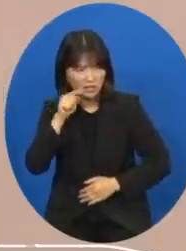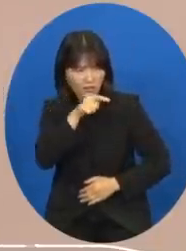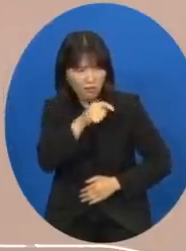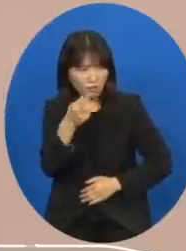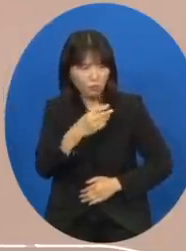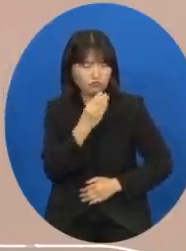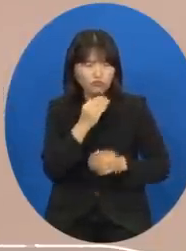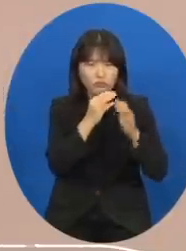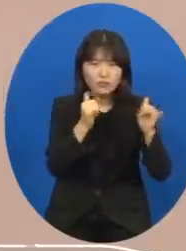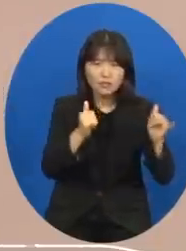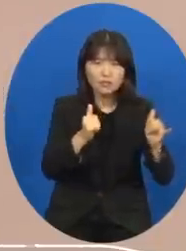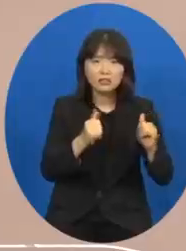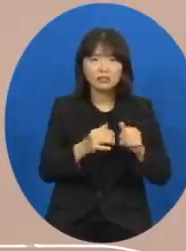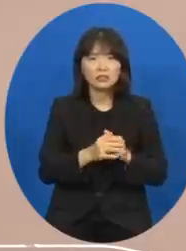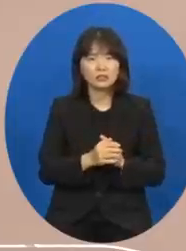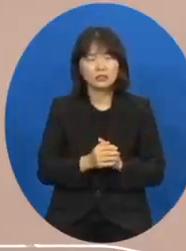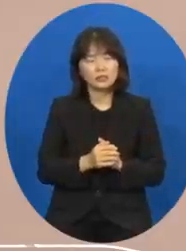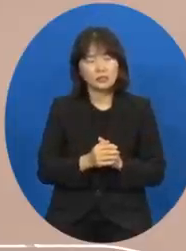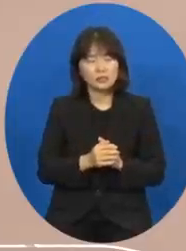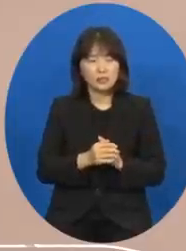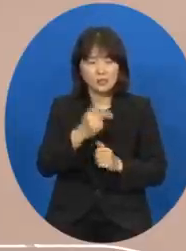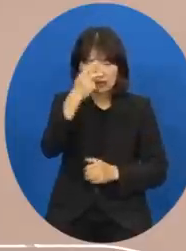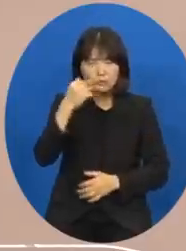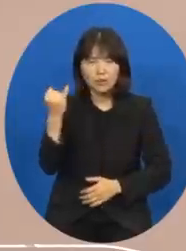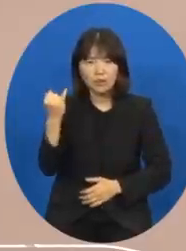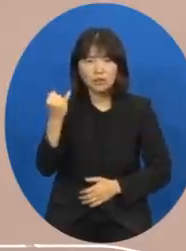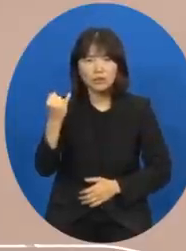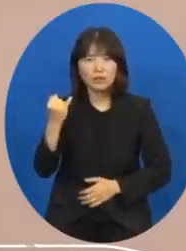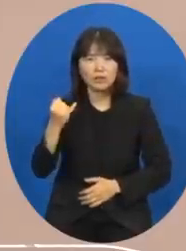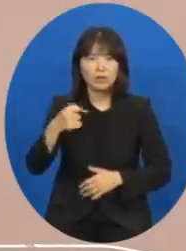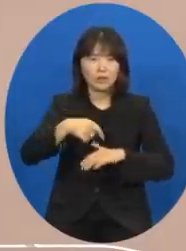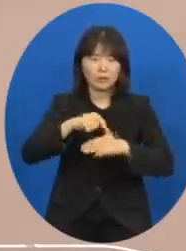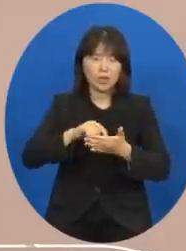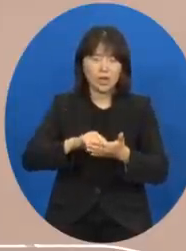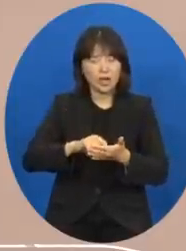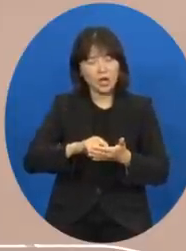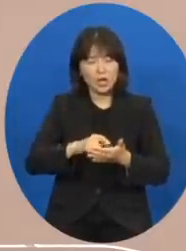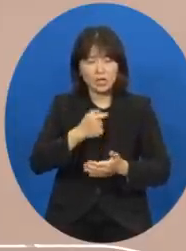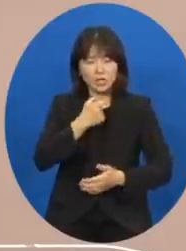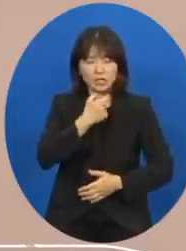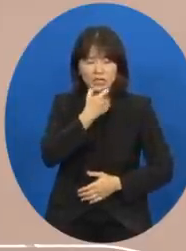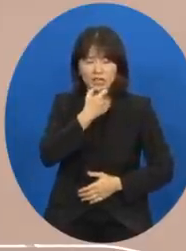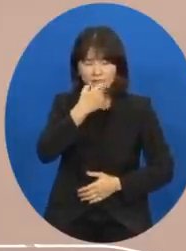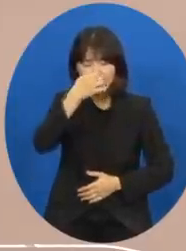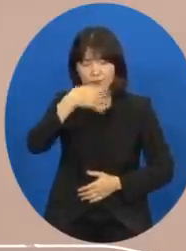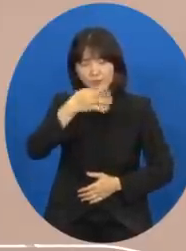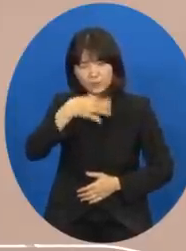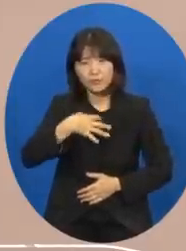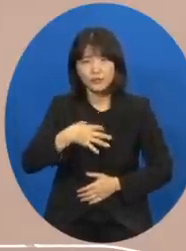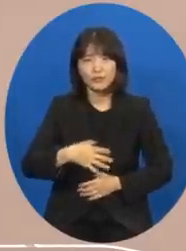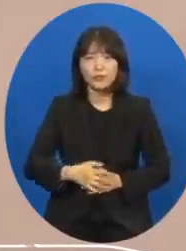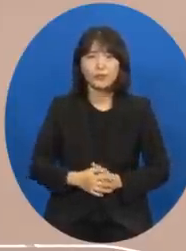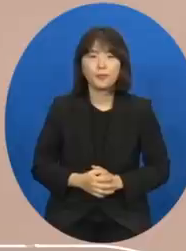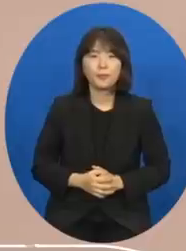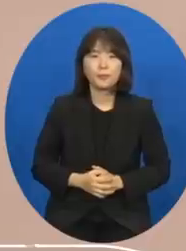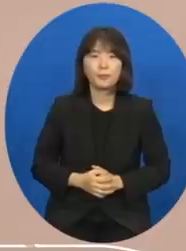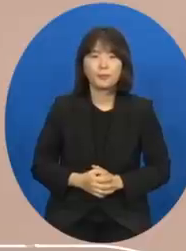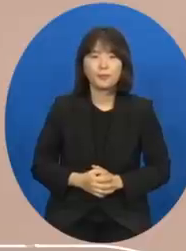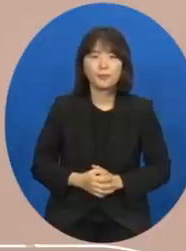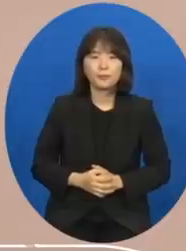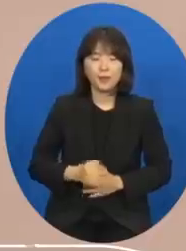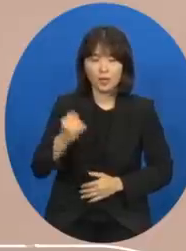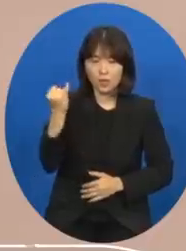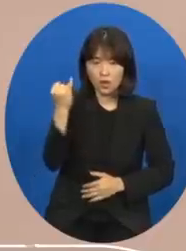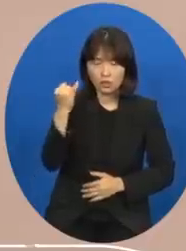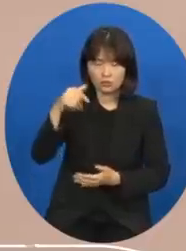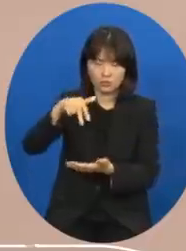유대인이고 그러니 이 사마리아 여인이 얼마나 마음이 싫었고 힘들었겠나 말입니다. 이 여인에게는 그럴